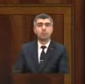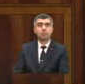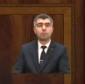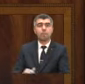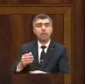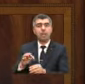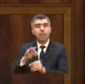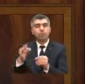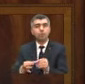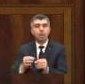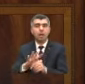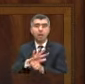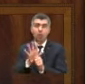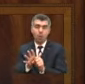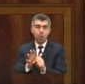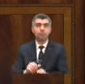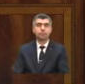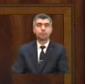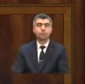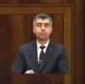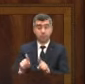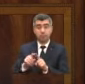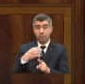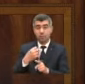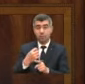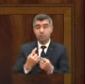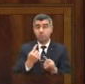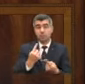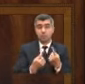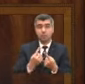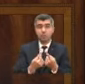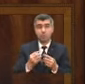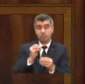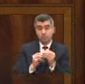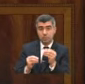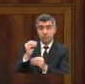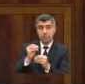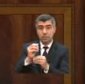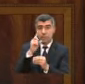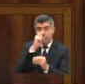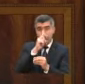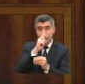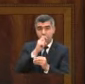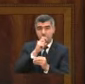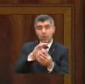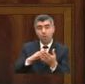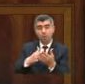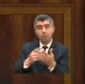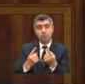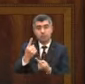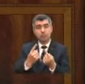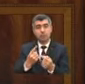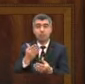الجائحة. استطعنا أن نتجاوز هذا الارتفاع الكبير، بقى ذاك الارتفاع نتيجة